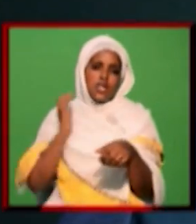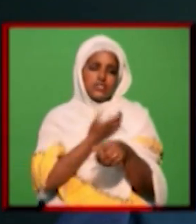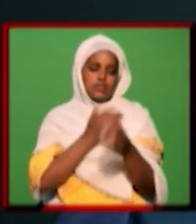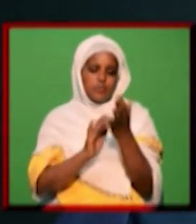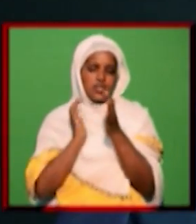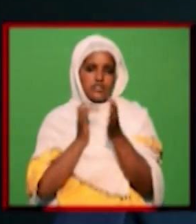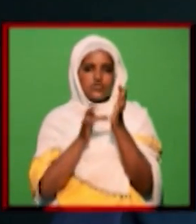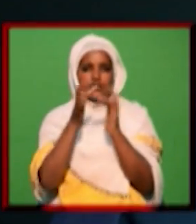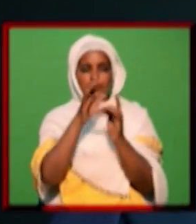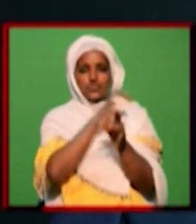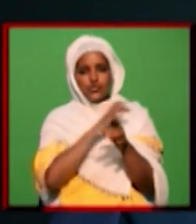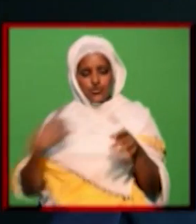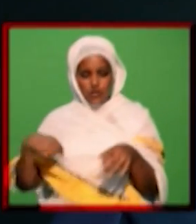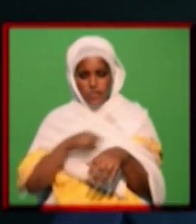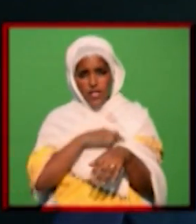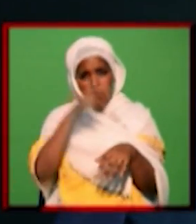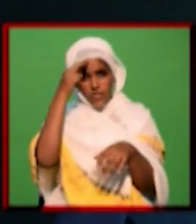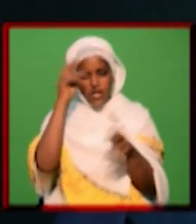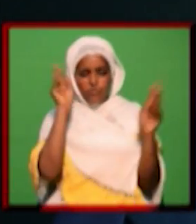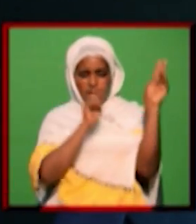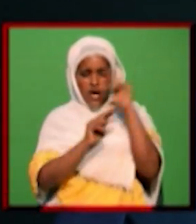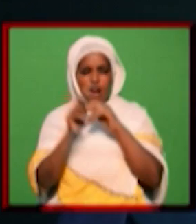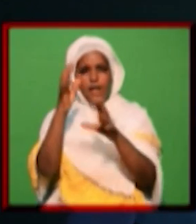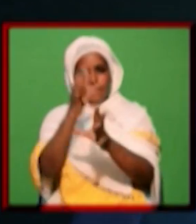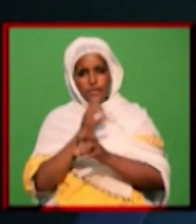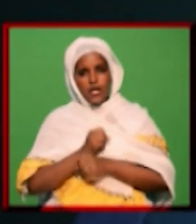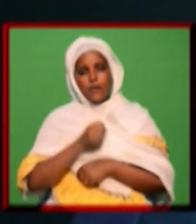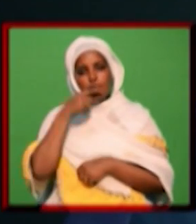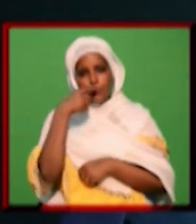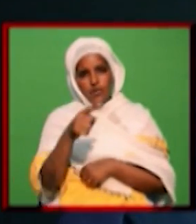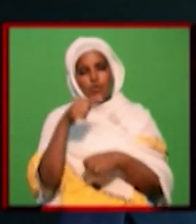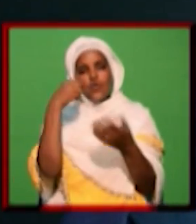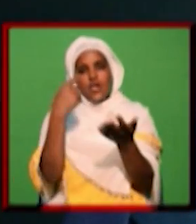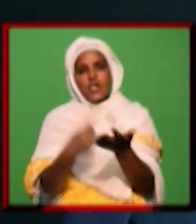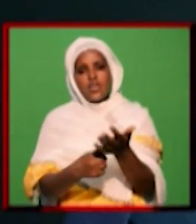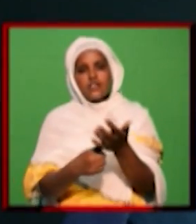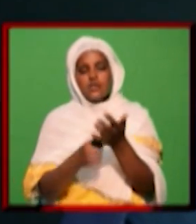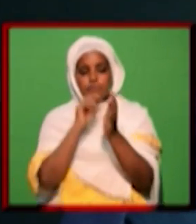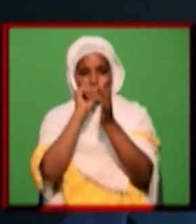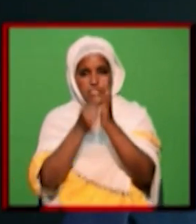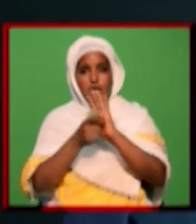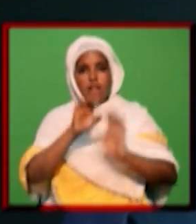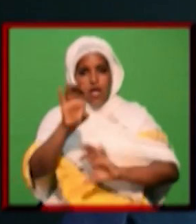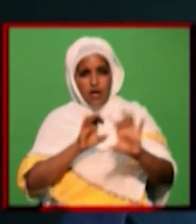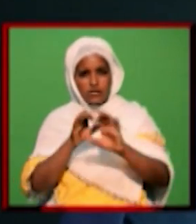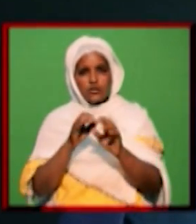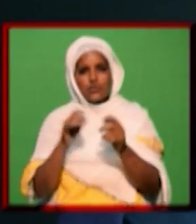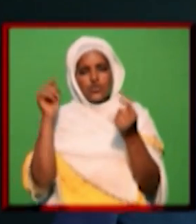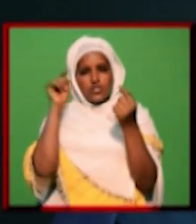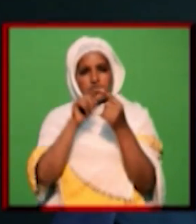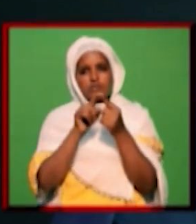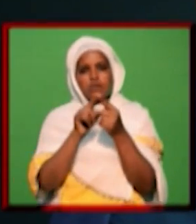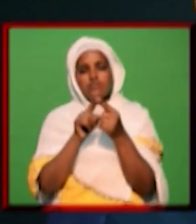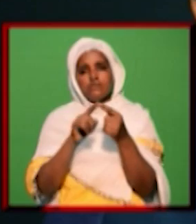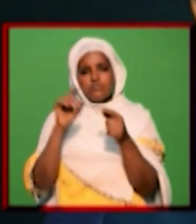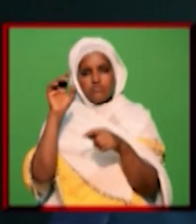ጌታችን መድኃኒታችን ኢየሱስ ክርስቶስ ለእኛ ሲል መከራ ተቀበለ ብለው ይህንን አርአያና ምሳሌ አድርገው እስከ ዕለተ